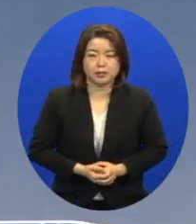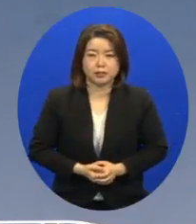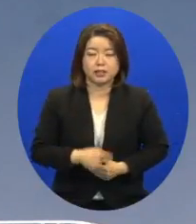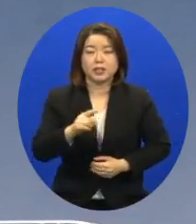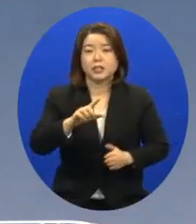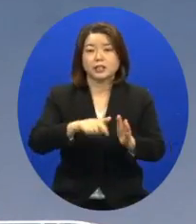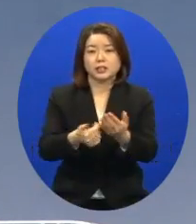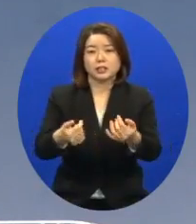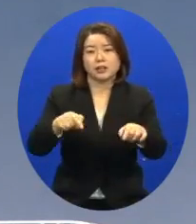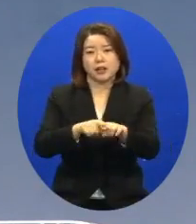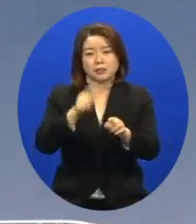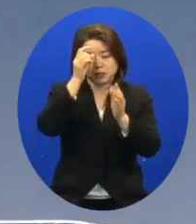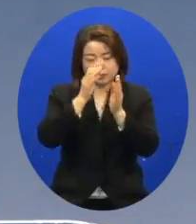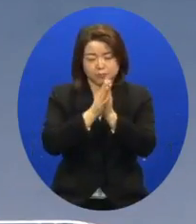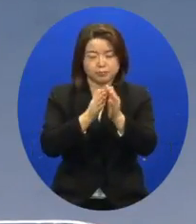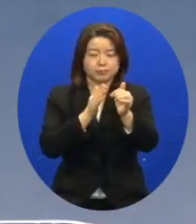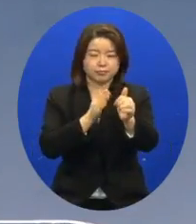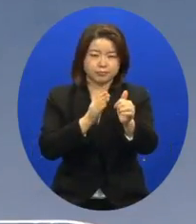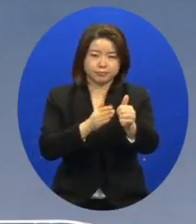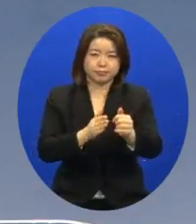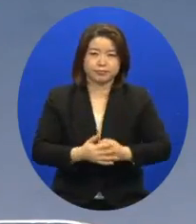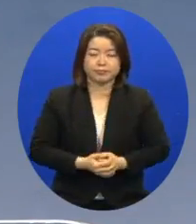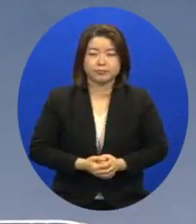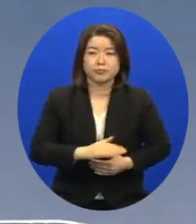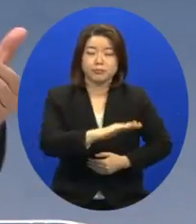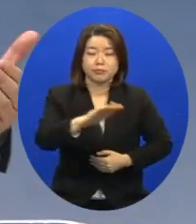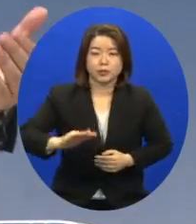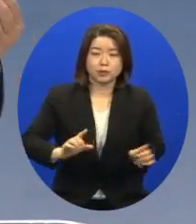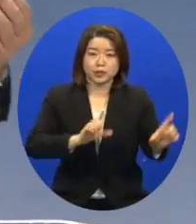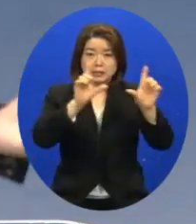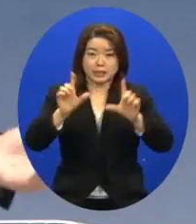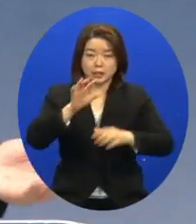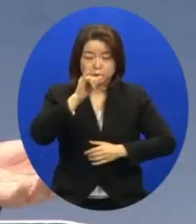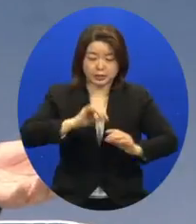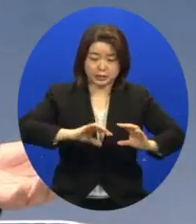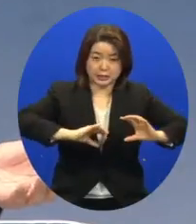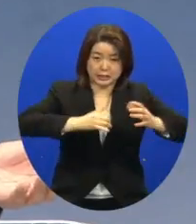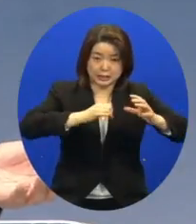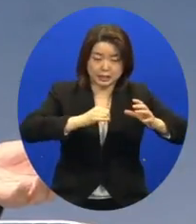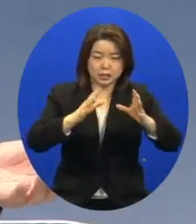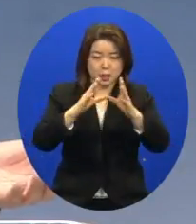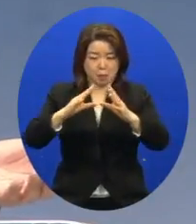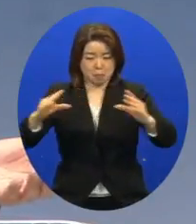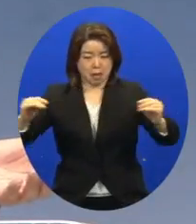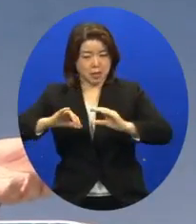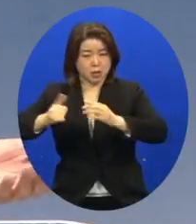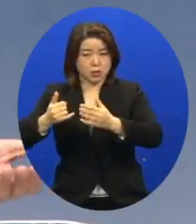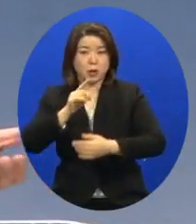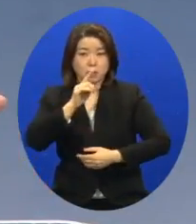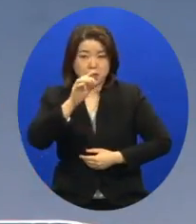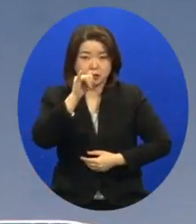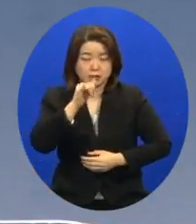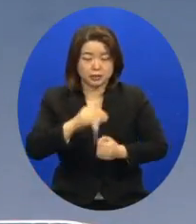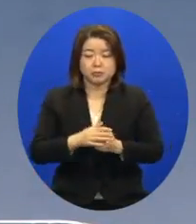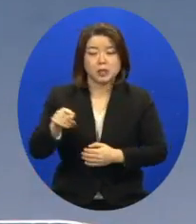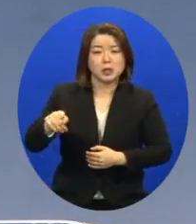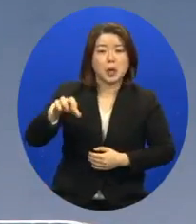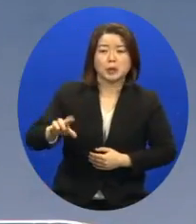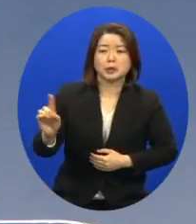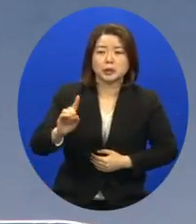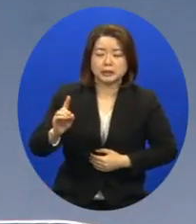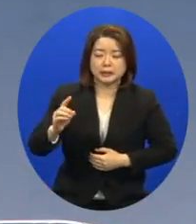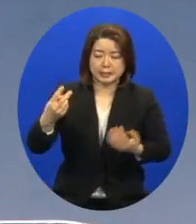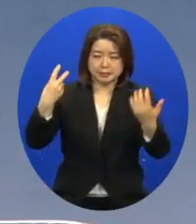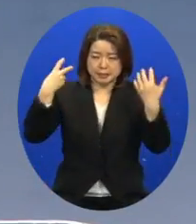이 시간에 우리가 치기도 하십시다 우리가 살고 있는 세상은 바벨론 세상이라고 덜합니다 여기서 어떻게 다니엘처럼